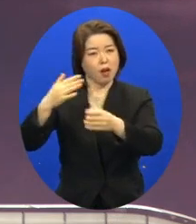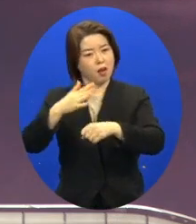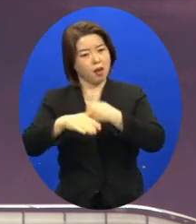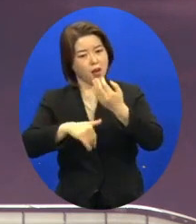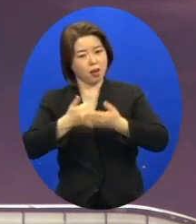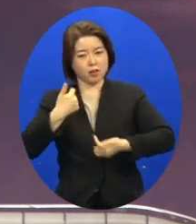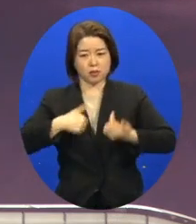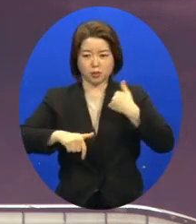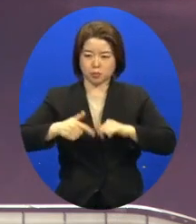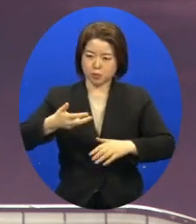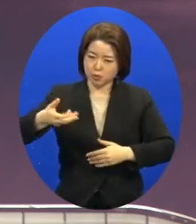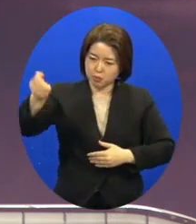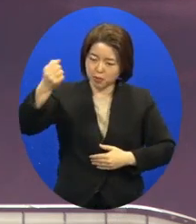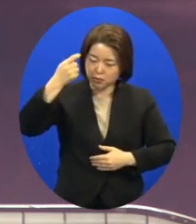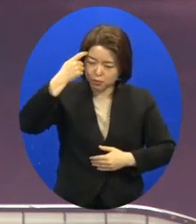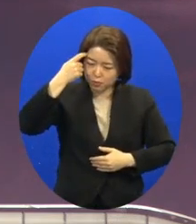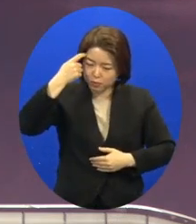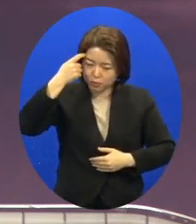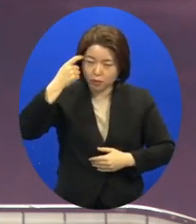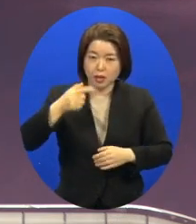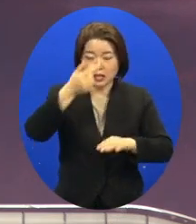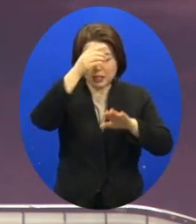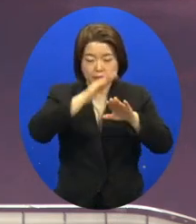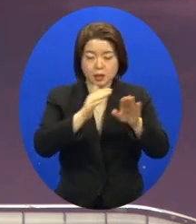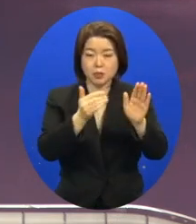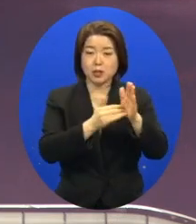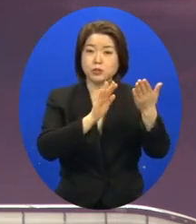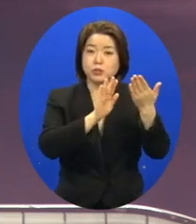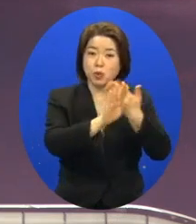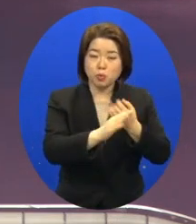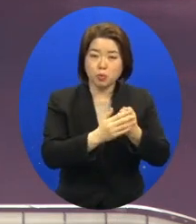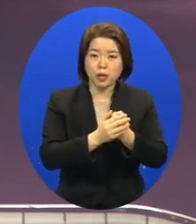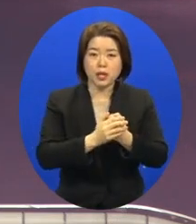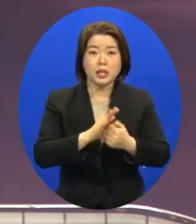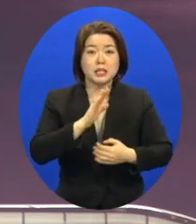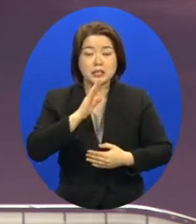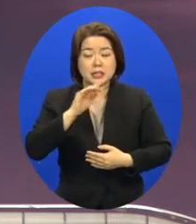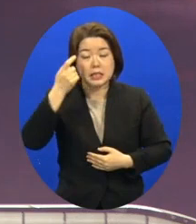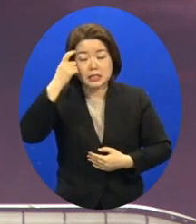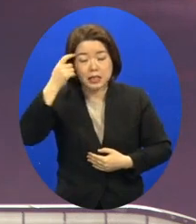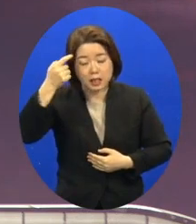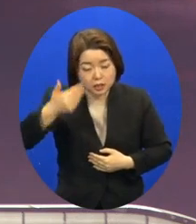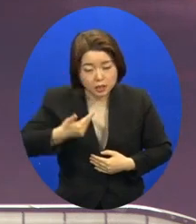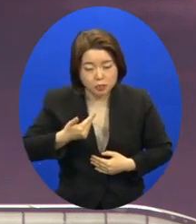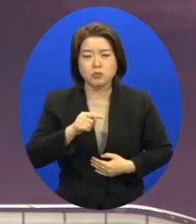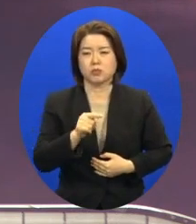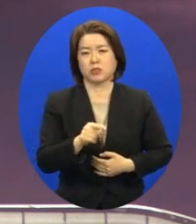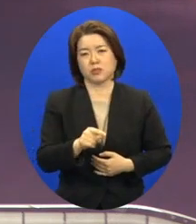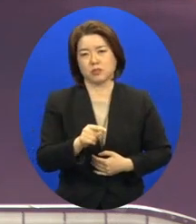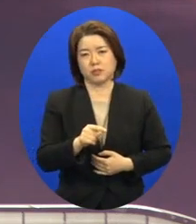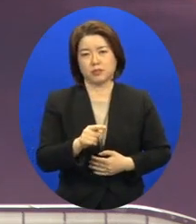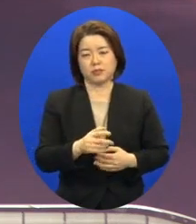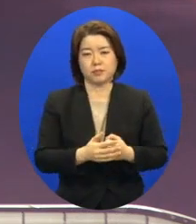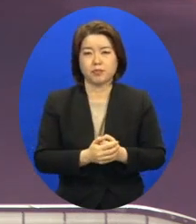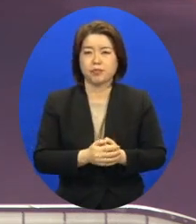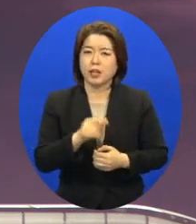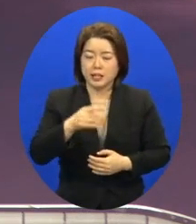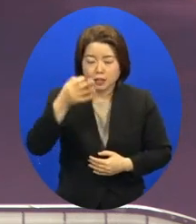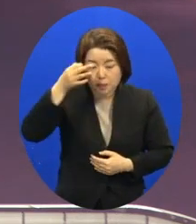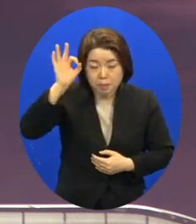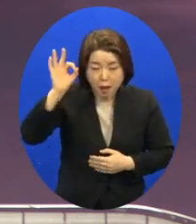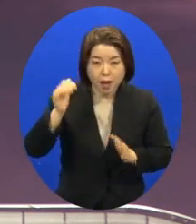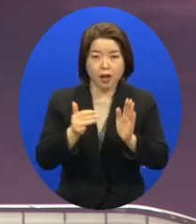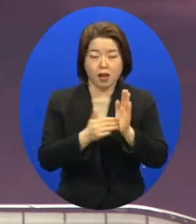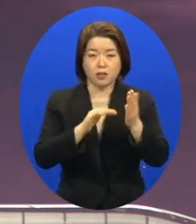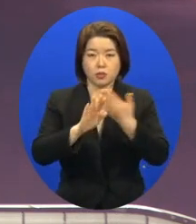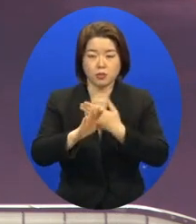받으셨을까? 예배가 끝나고 난 다음에 진짜 생각해야 될 질문은 그것이었어요. 이걸 깨닫고 난